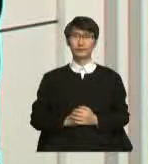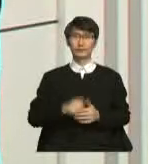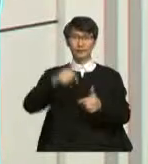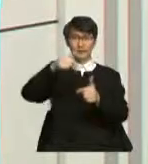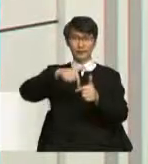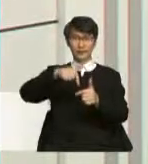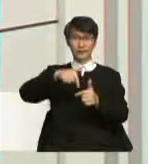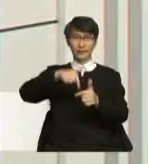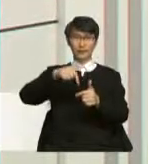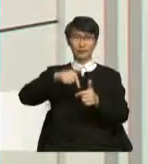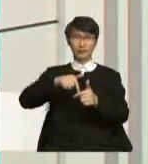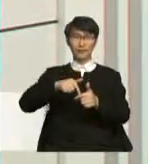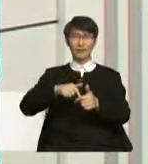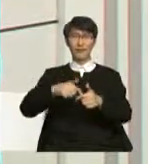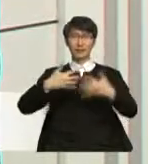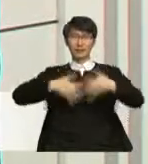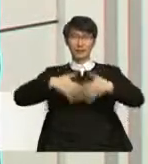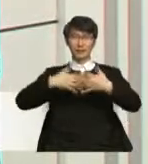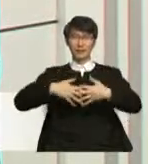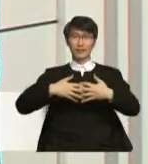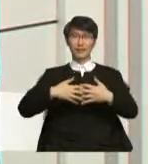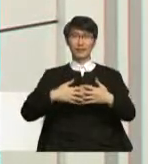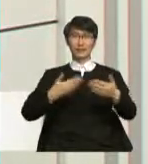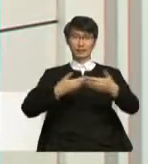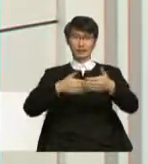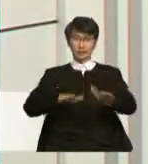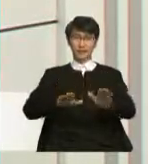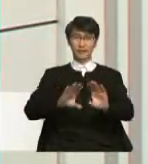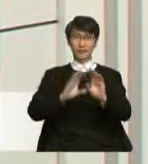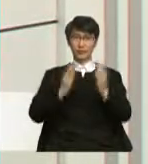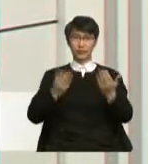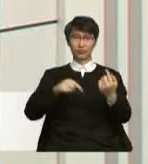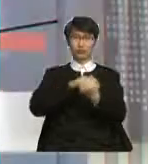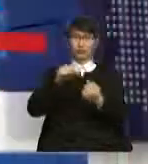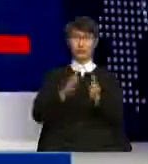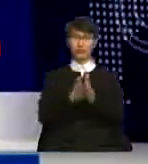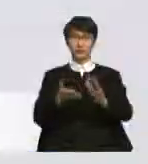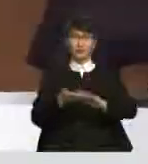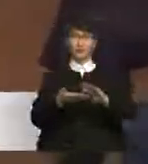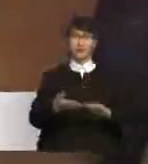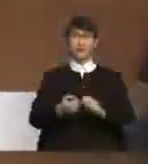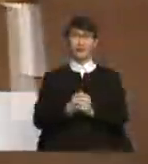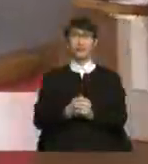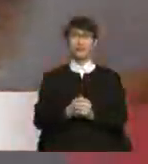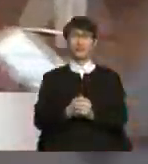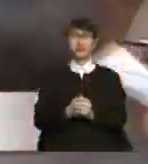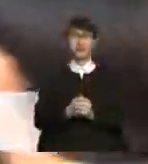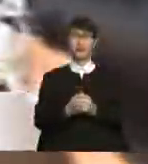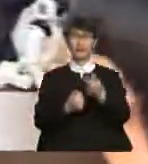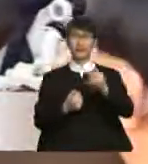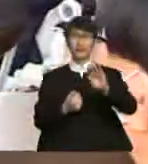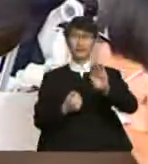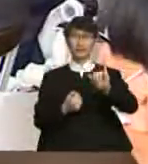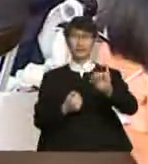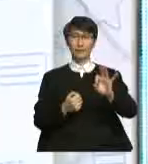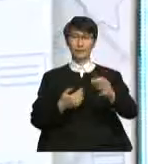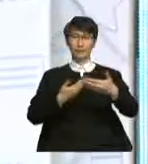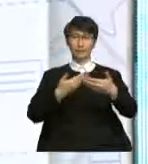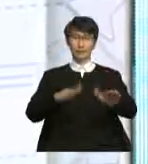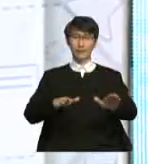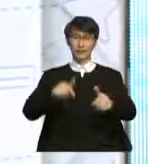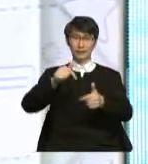강남 ict 로 본 리빙 네비 지난 16일 개소식을 열고 운영에 들어갔습니다 리빙 맵은 지난해